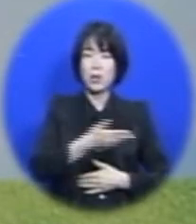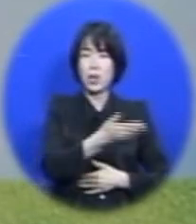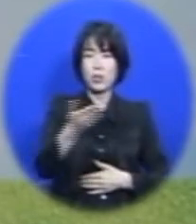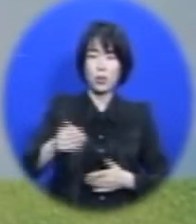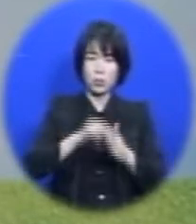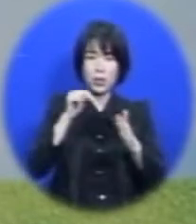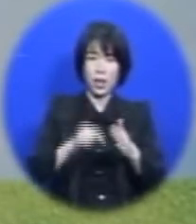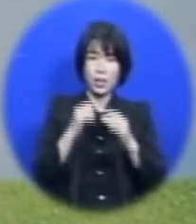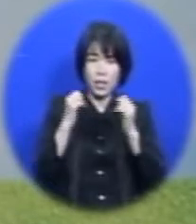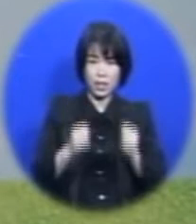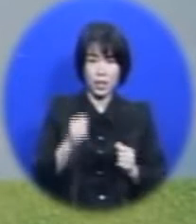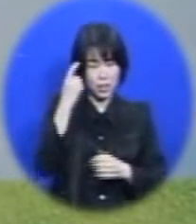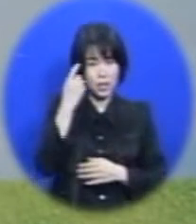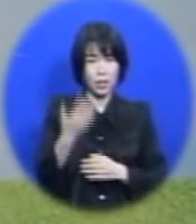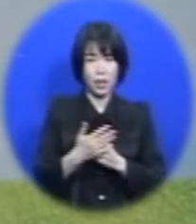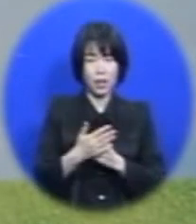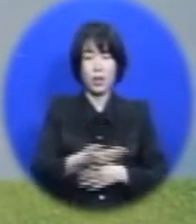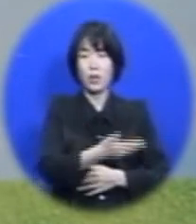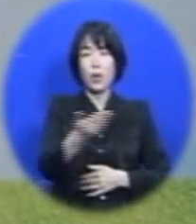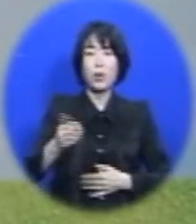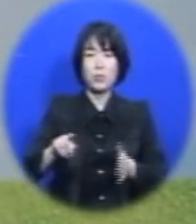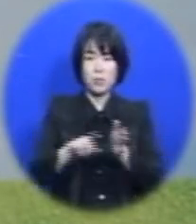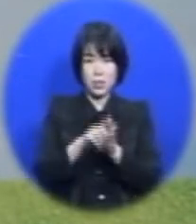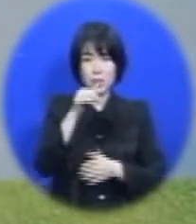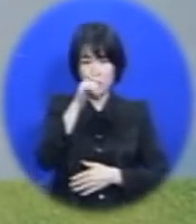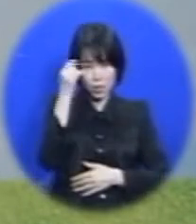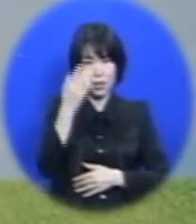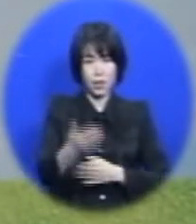계신가? 여러분이 믿으십니까?